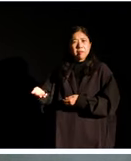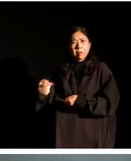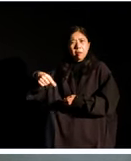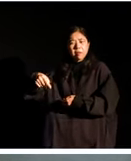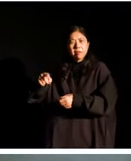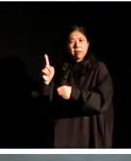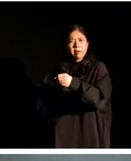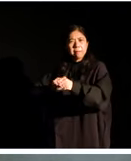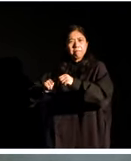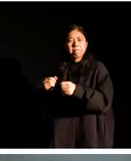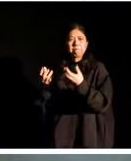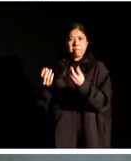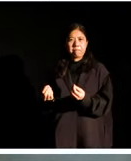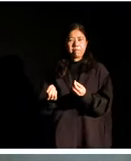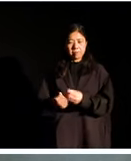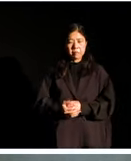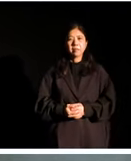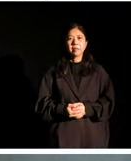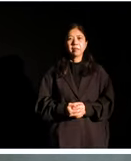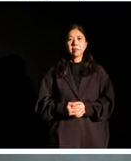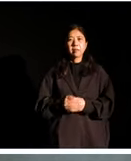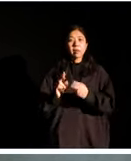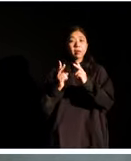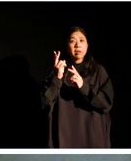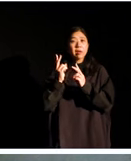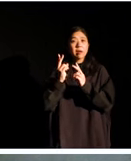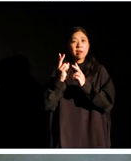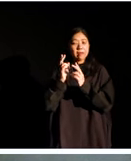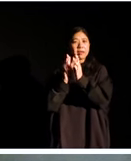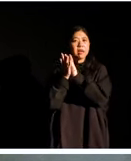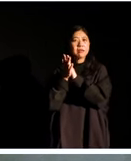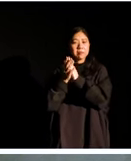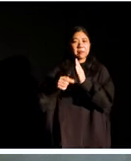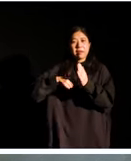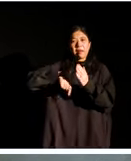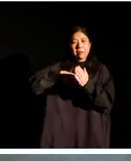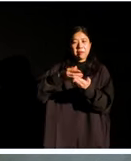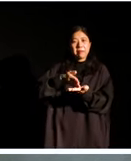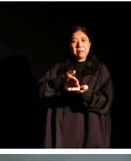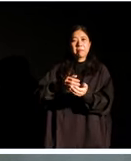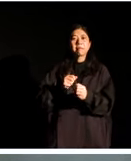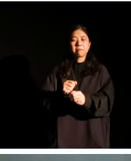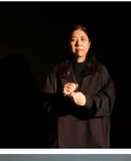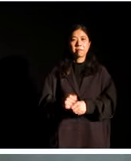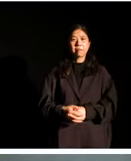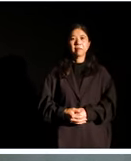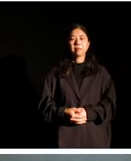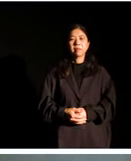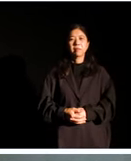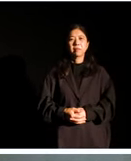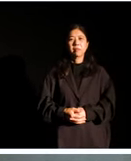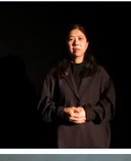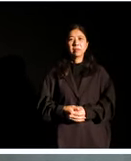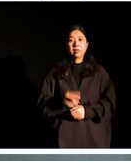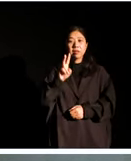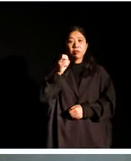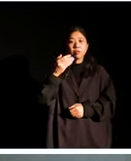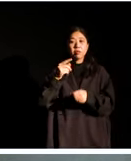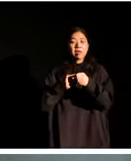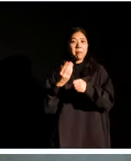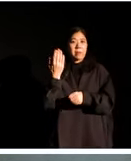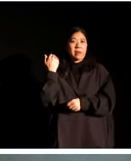展開してまいりました沖縄県の取り組みをいくつかご紹介したいと思います今から29年